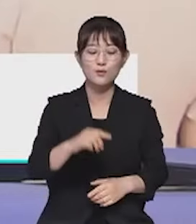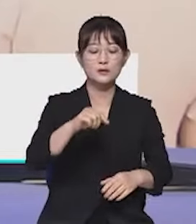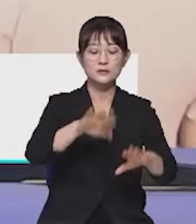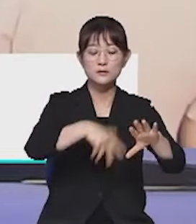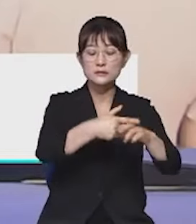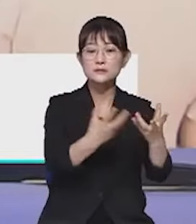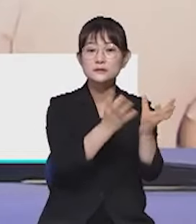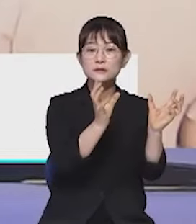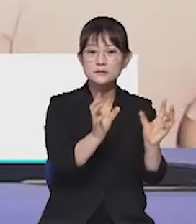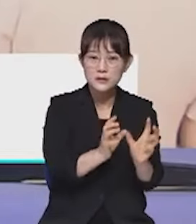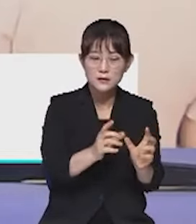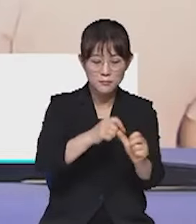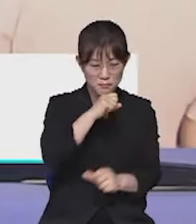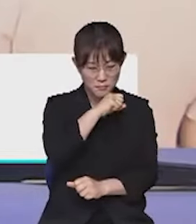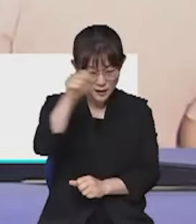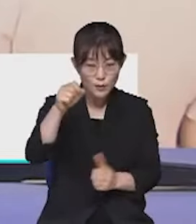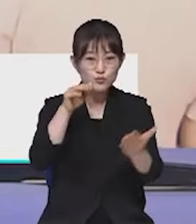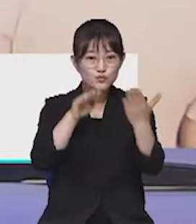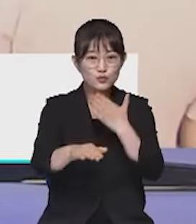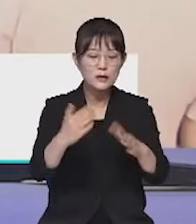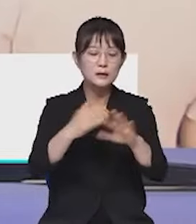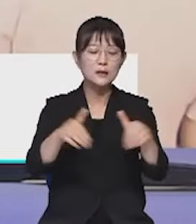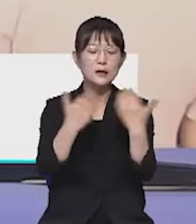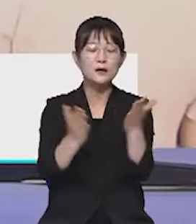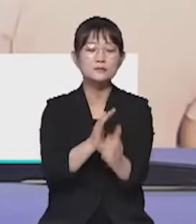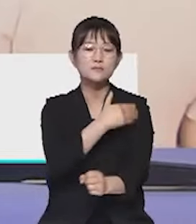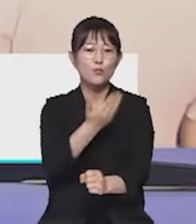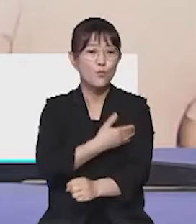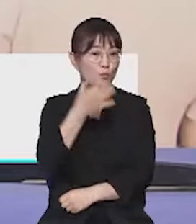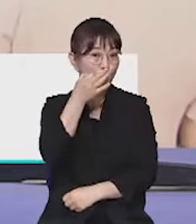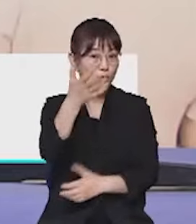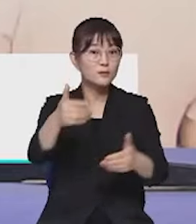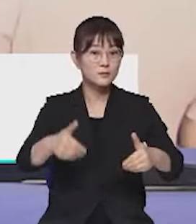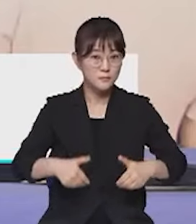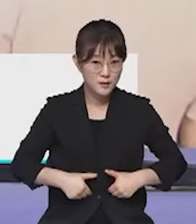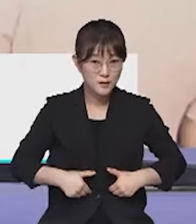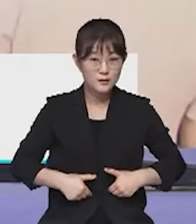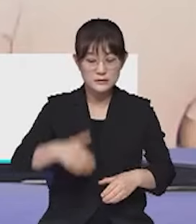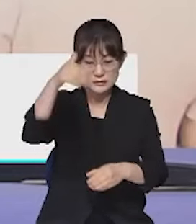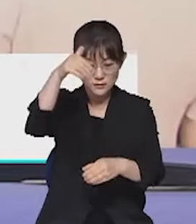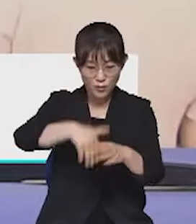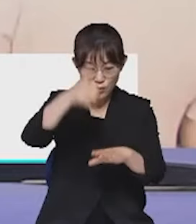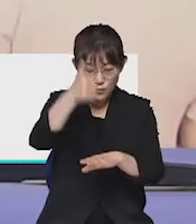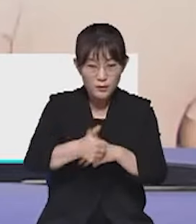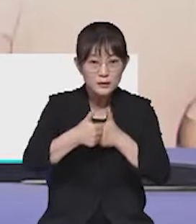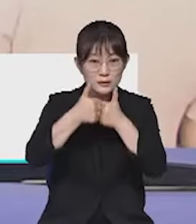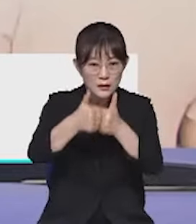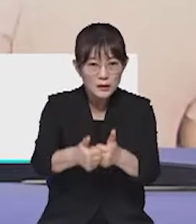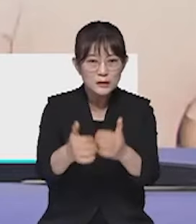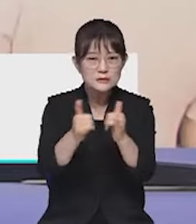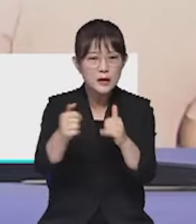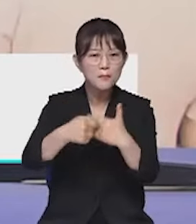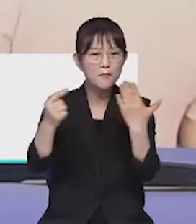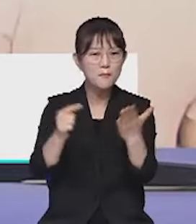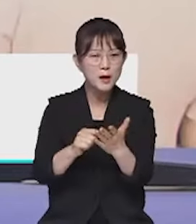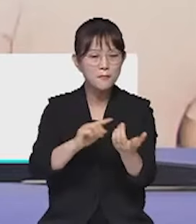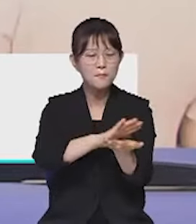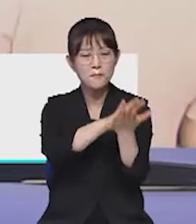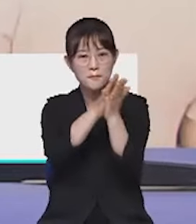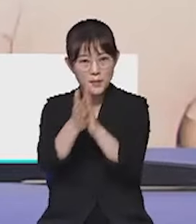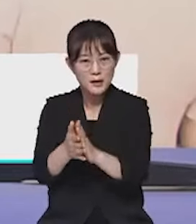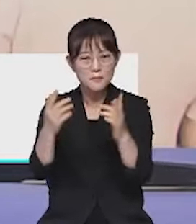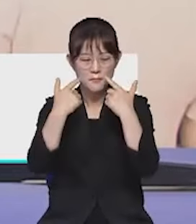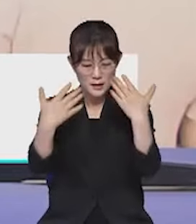독자적인 생존 능력을 입증해야 합니다. 이번 재선거 결과에 따라 민심이 크게 출렁일 수밖에 없어 양당 모두 사활을